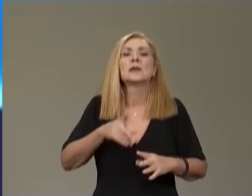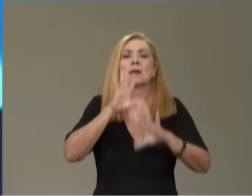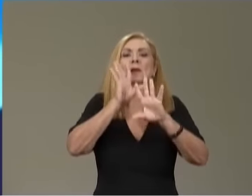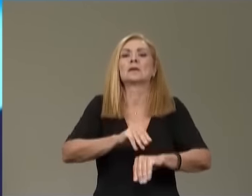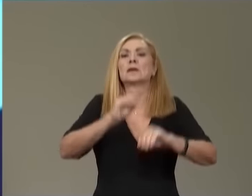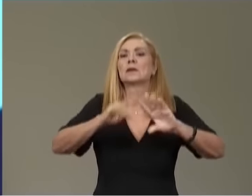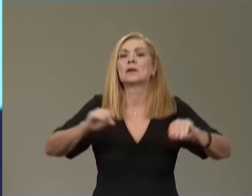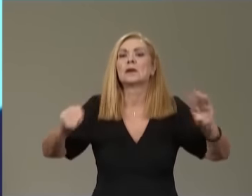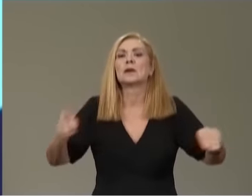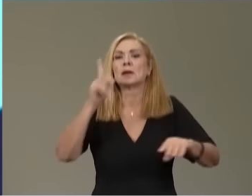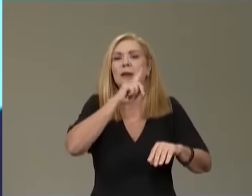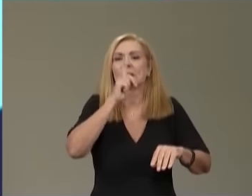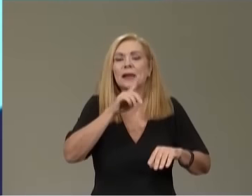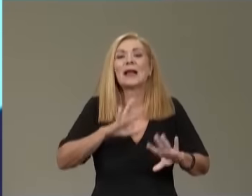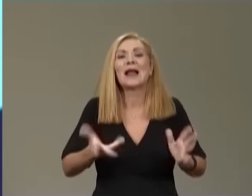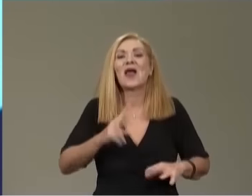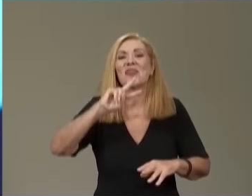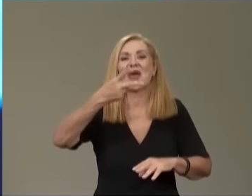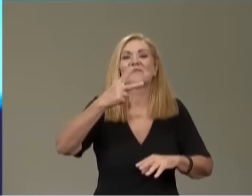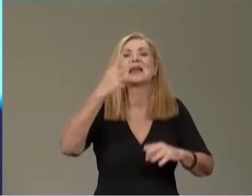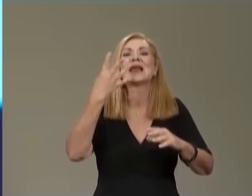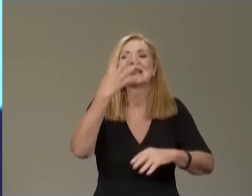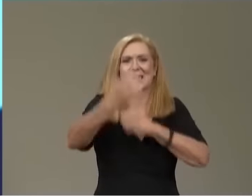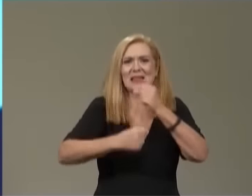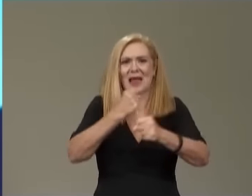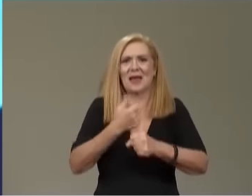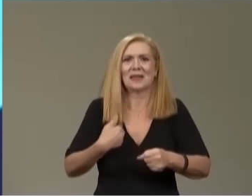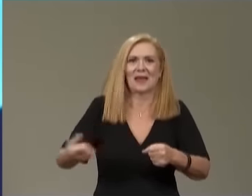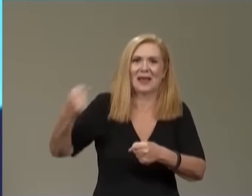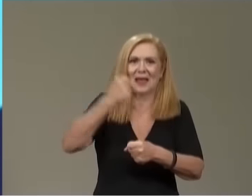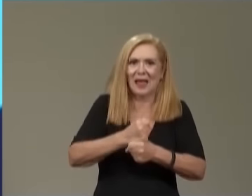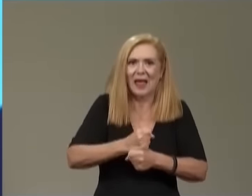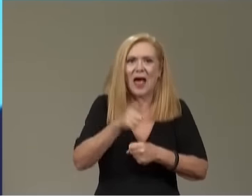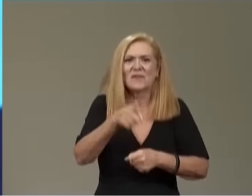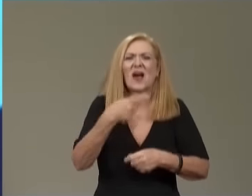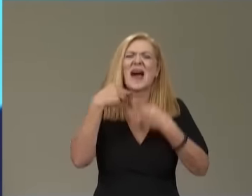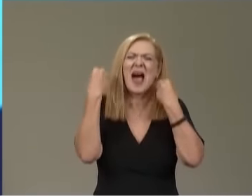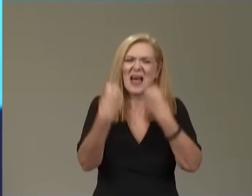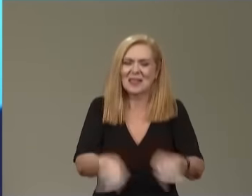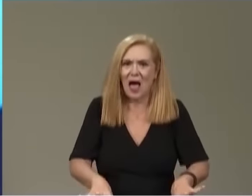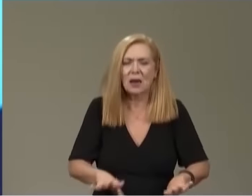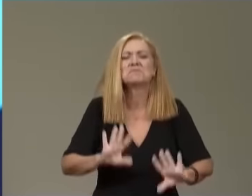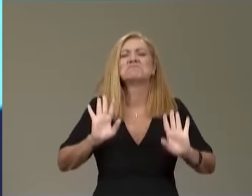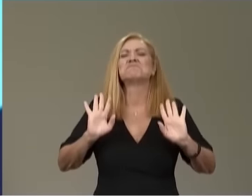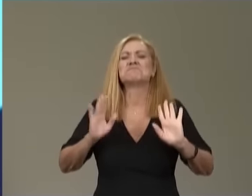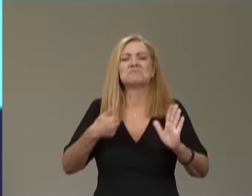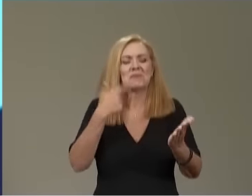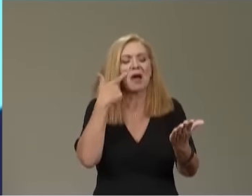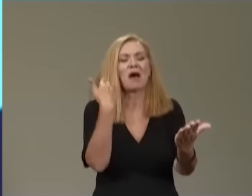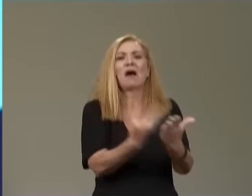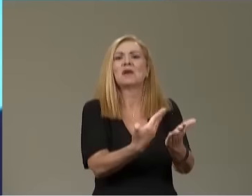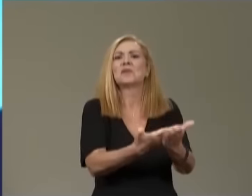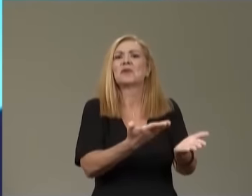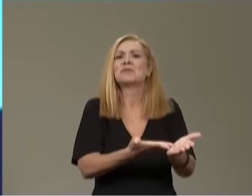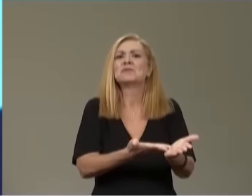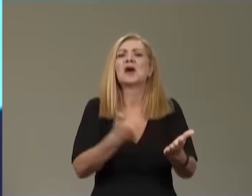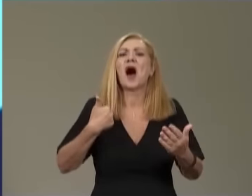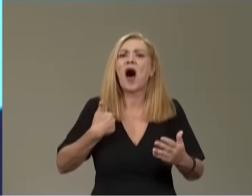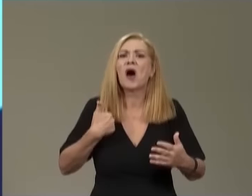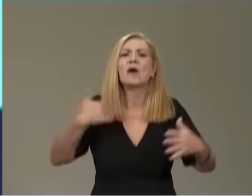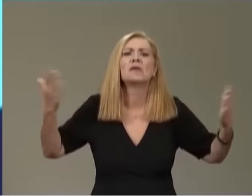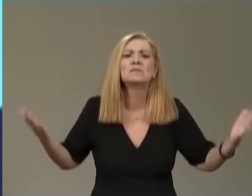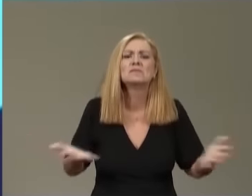δήθεν κατάρας της δεύτερης τετραετίας. Τα γεγονότα τους διαψεύδουν. Υλοποιούμε χωρίς καθυστέρηση